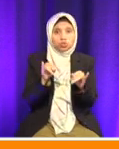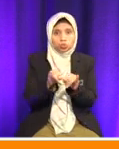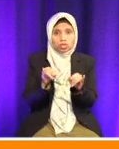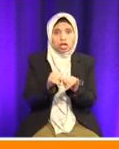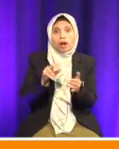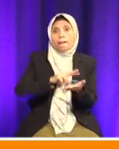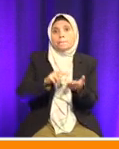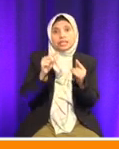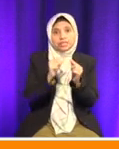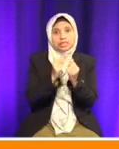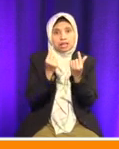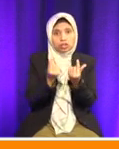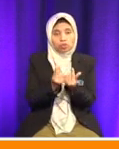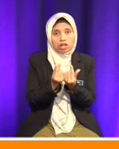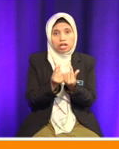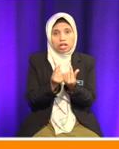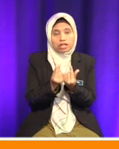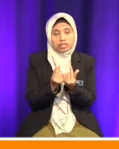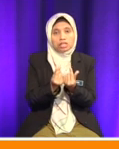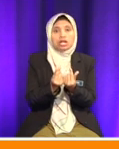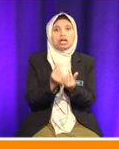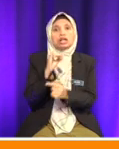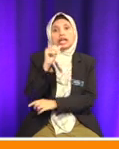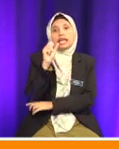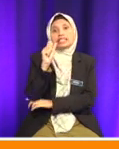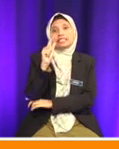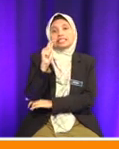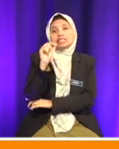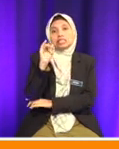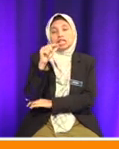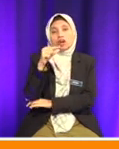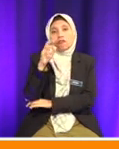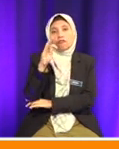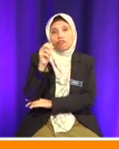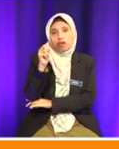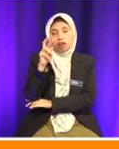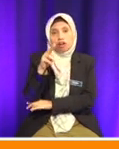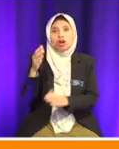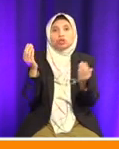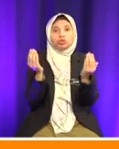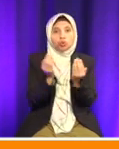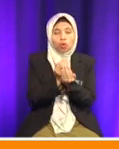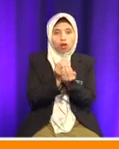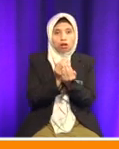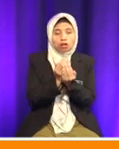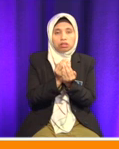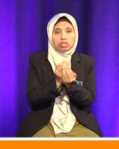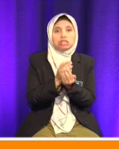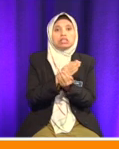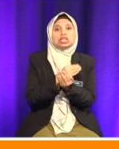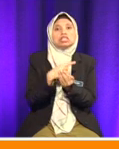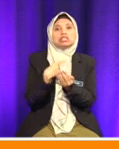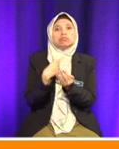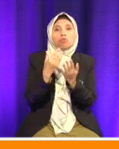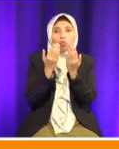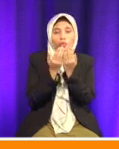dalam agama kita adalah dzikir istighfar membaca Alquran dan doa-doa yang sangat-sangat kita dambakan